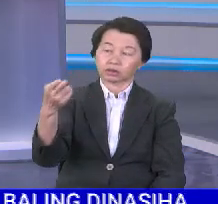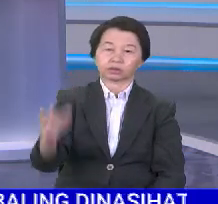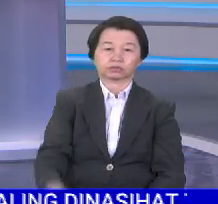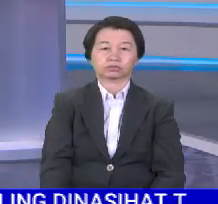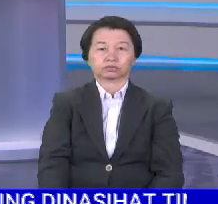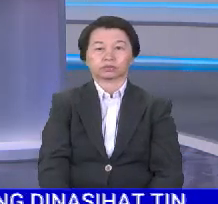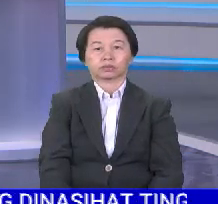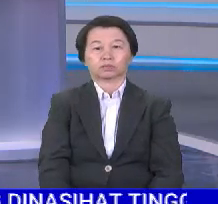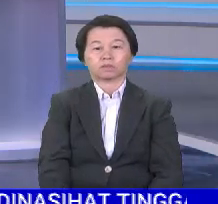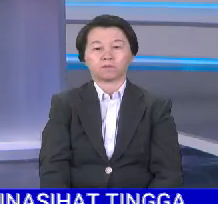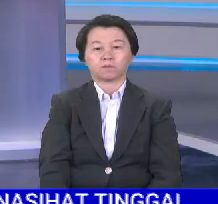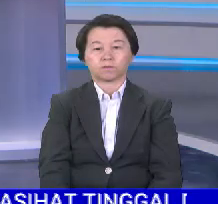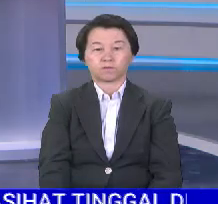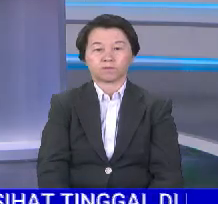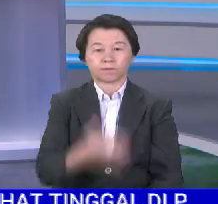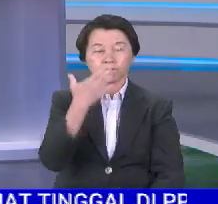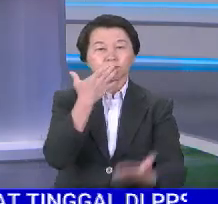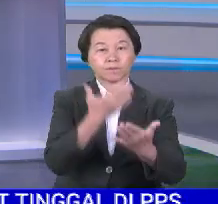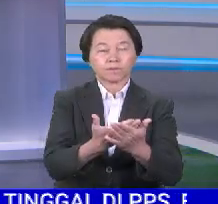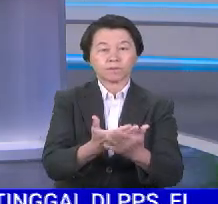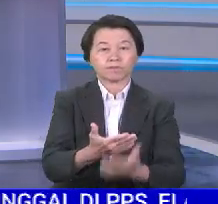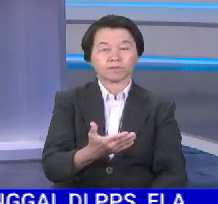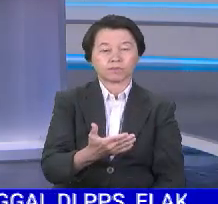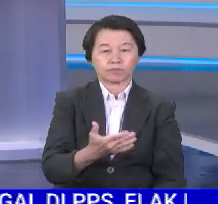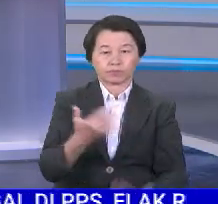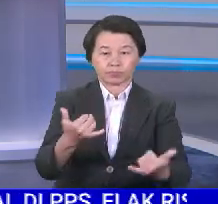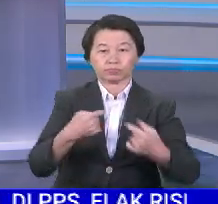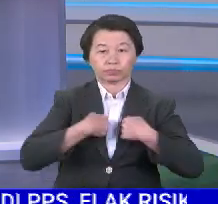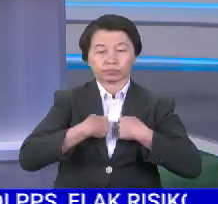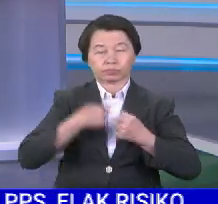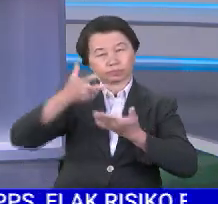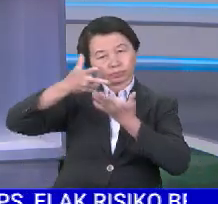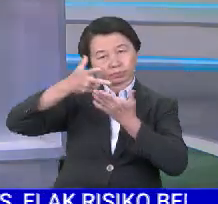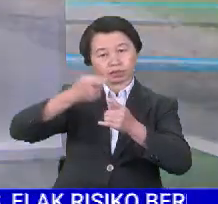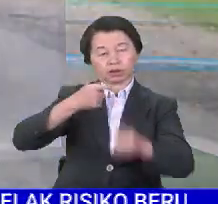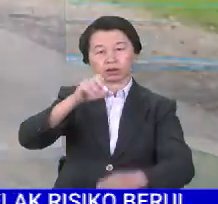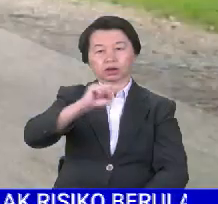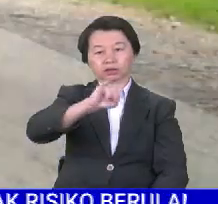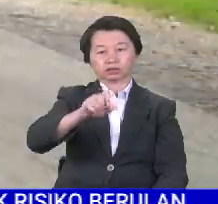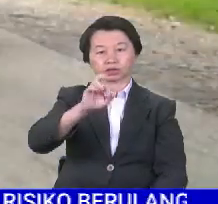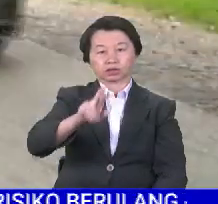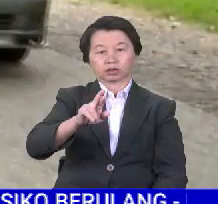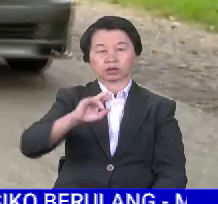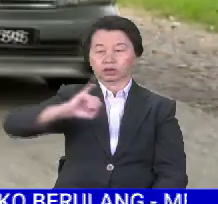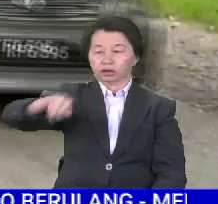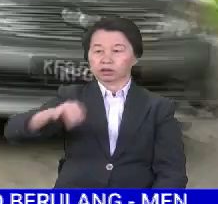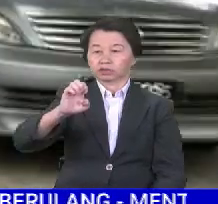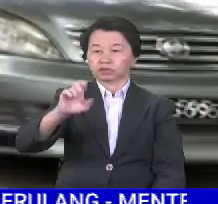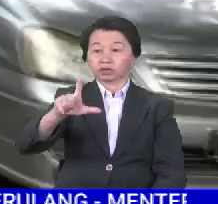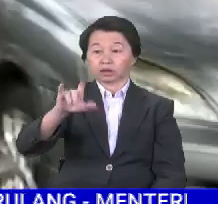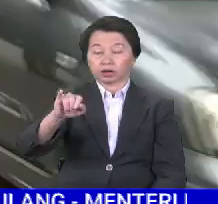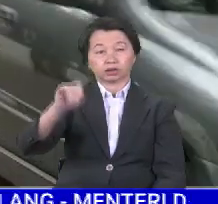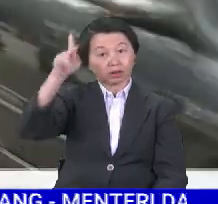teruskan. Baik, terima kasih Angkasa Puri. Seketika ini saya bersiaran dari SJR Batu Melintang Jeli, Kelantan